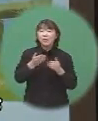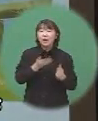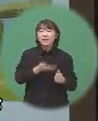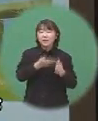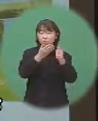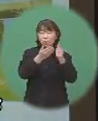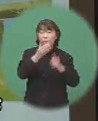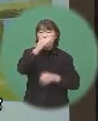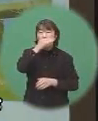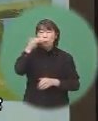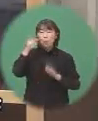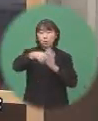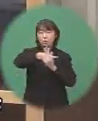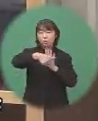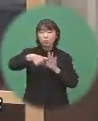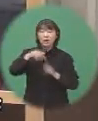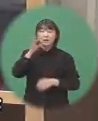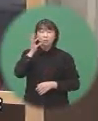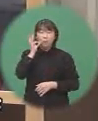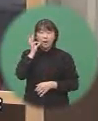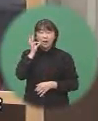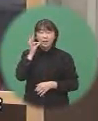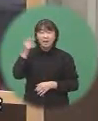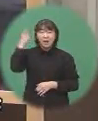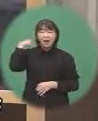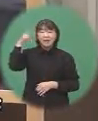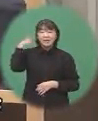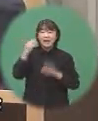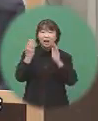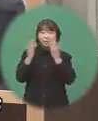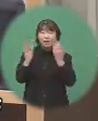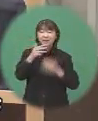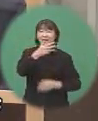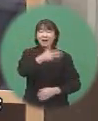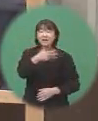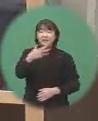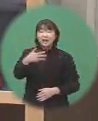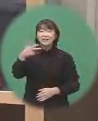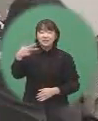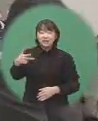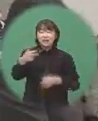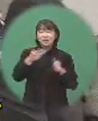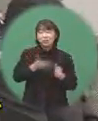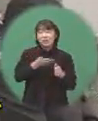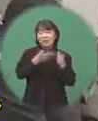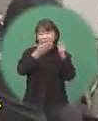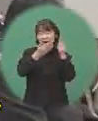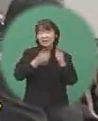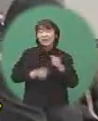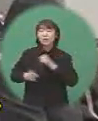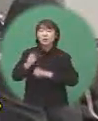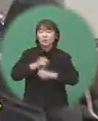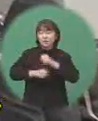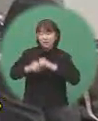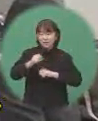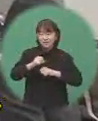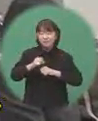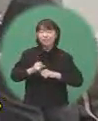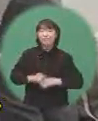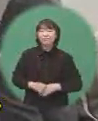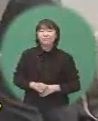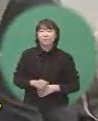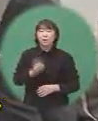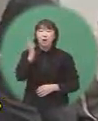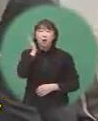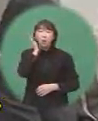浅香米887の栽培に中心になって取り組んでいます。 より美味しい米、本当に生